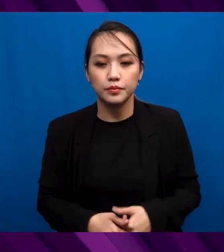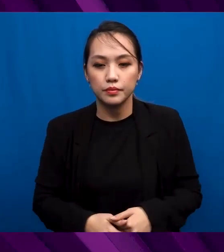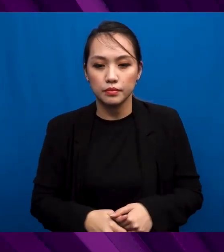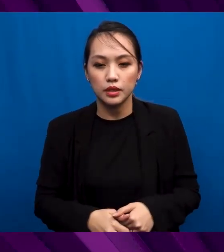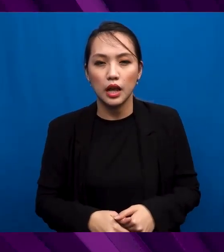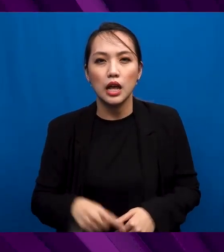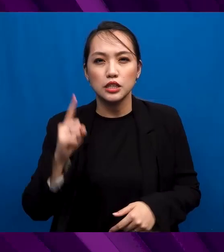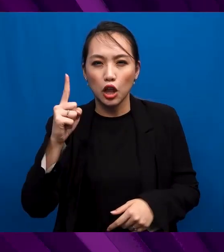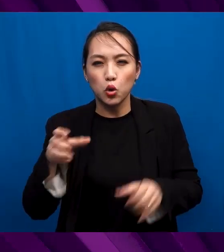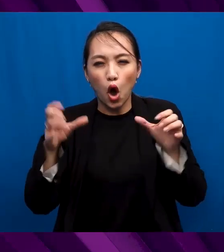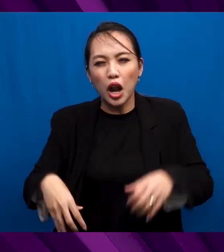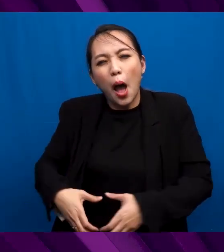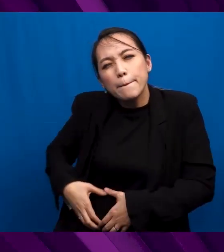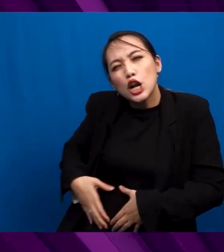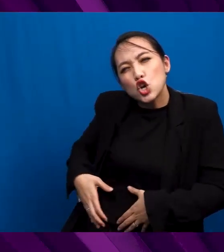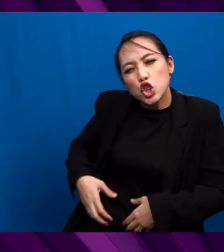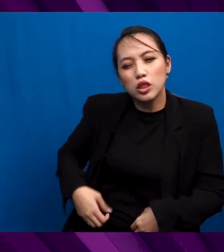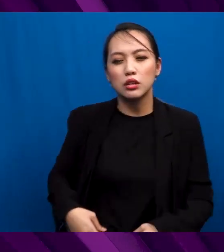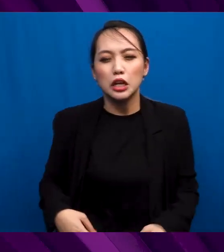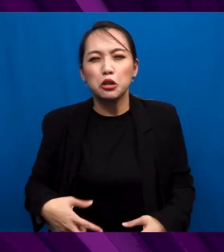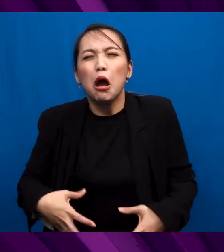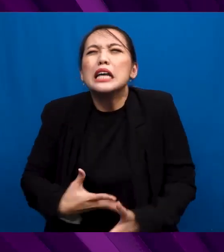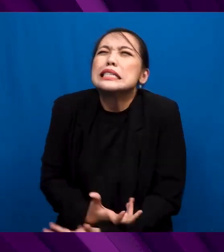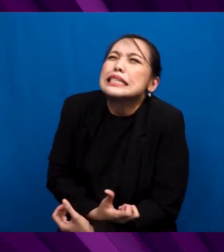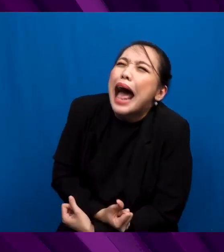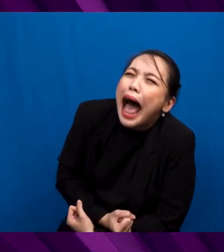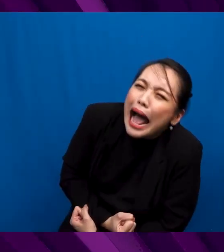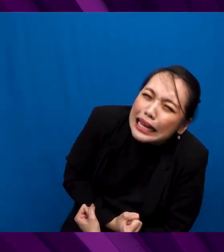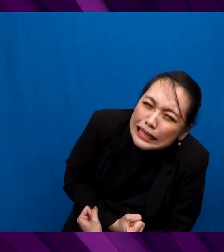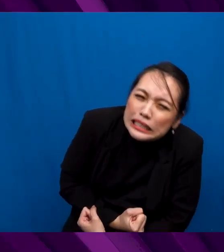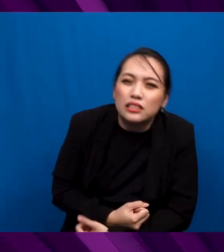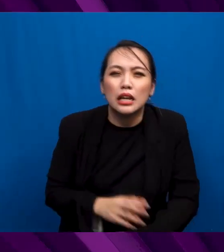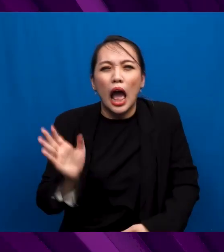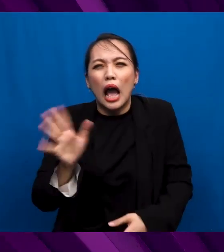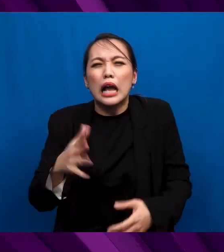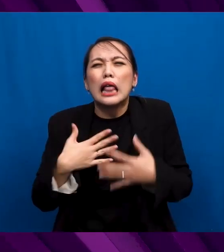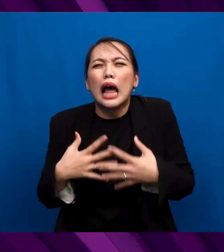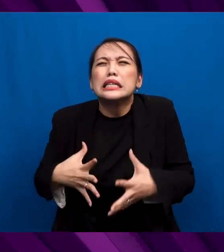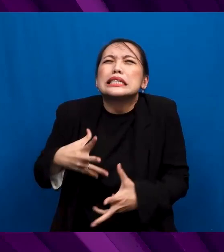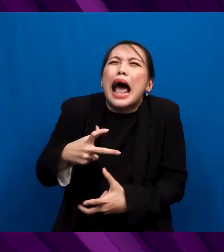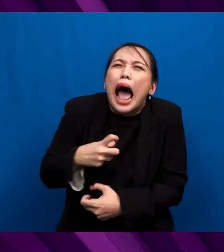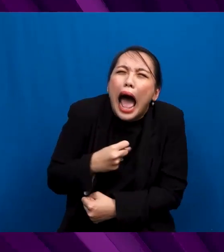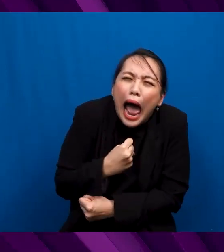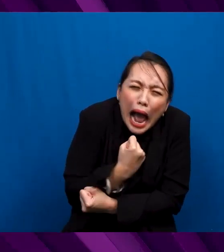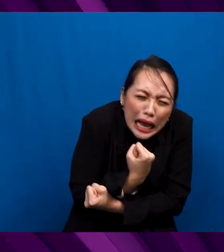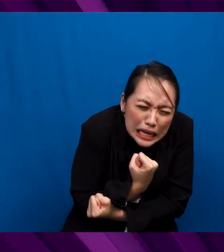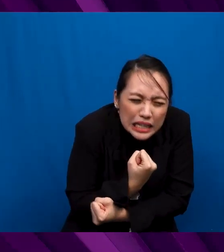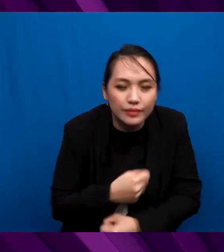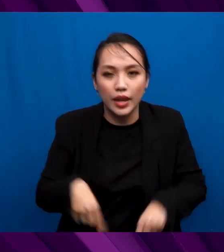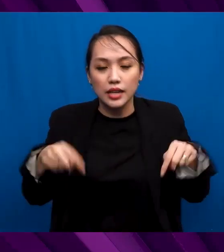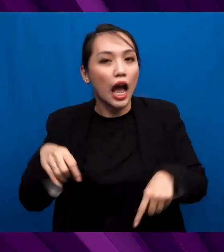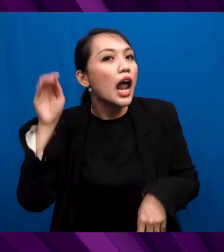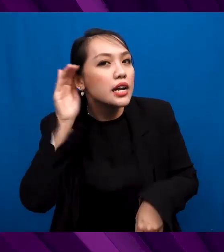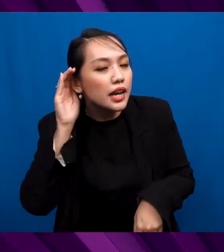Dan Anda terlilit-lilit berkali-kali dan Anda sakit dan ini sakitnya tidak tertahankan. Tapi sekarang dengar firman